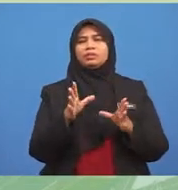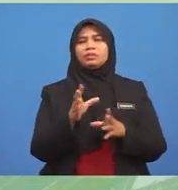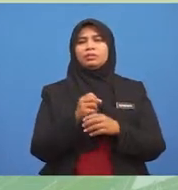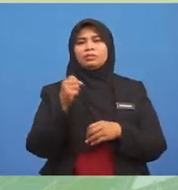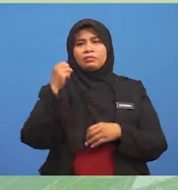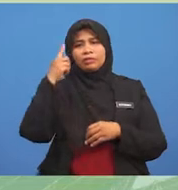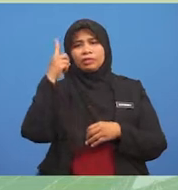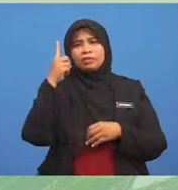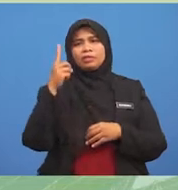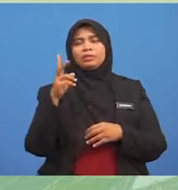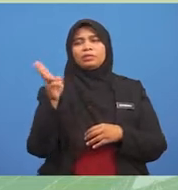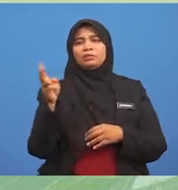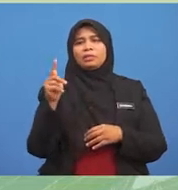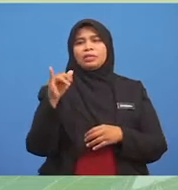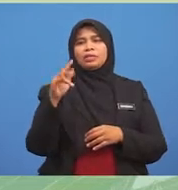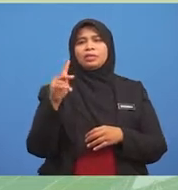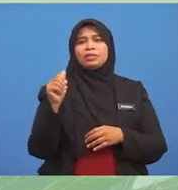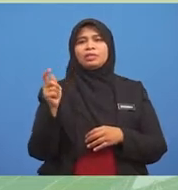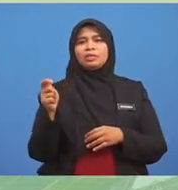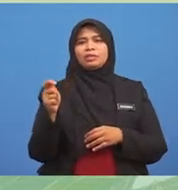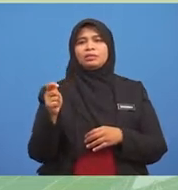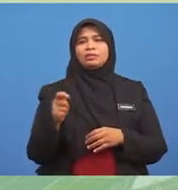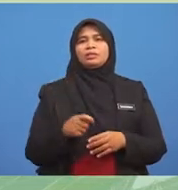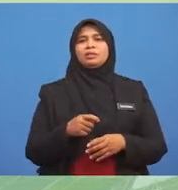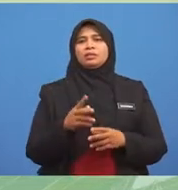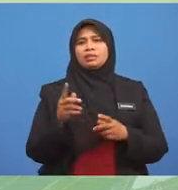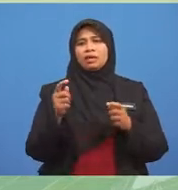dan ketakwaan kepada Allah Subhanahu Wa Taala.